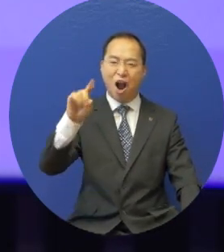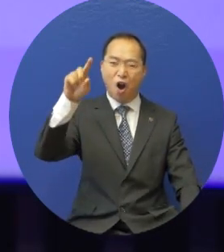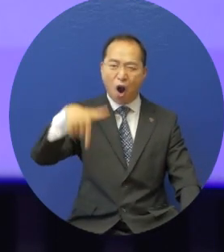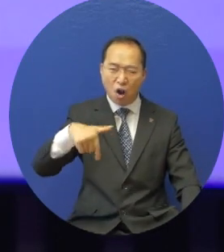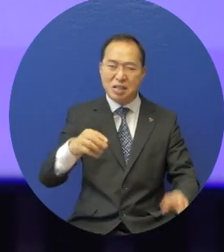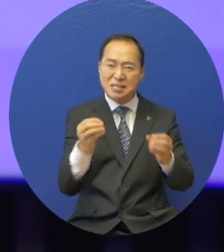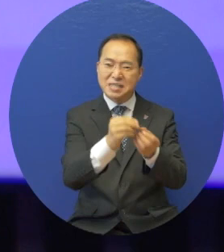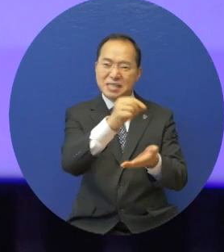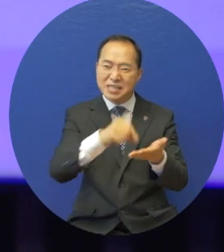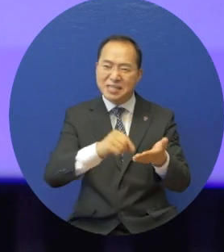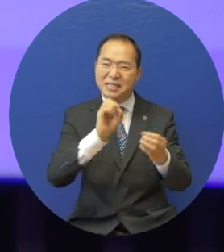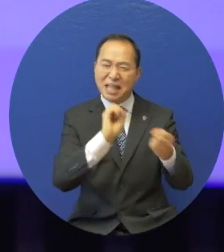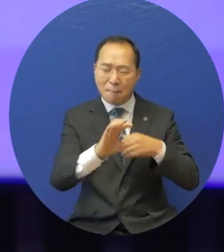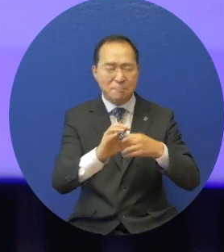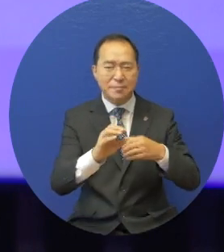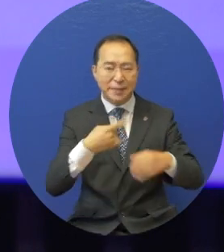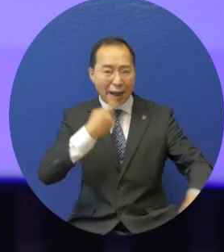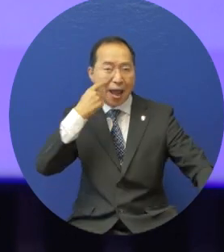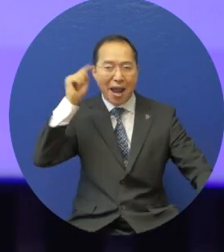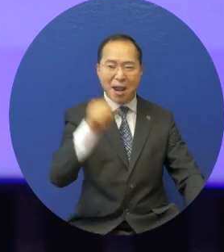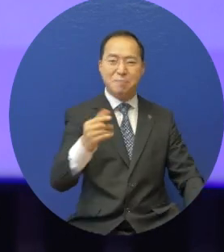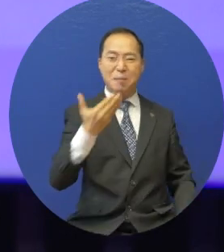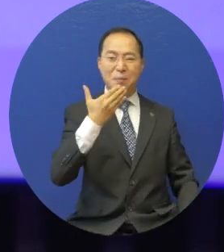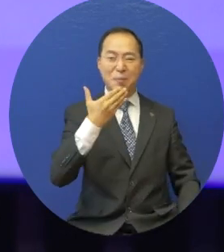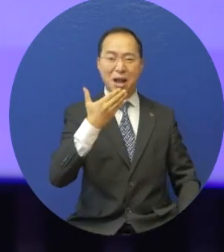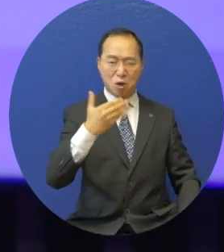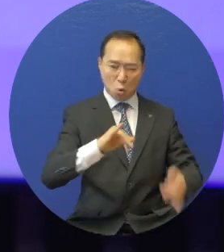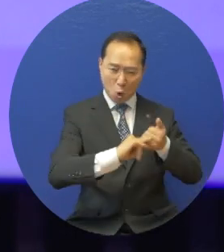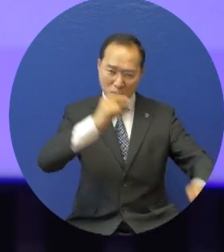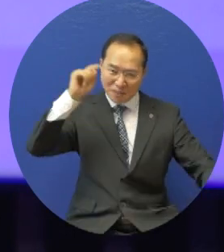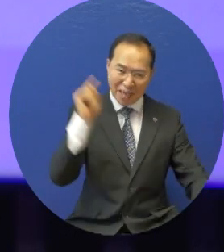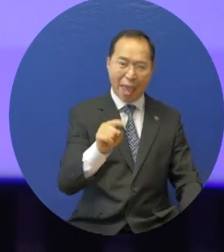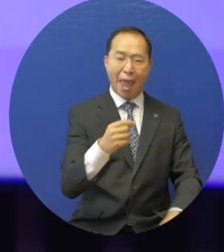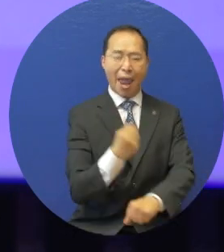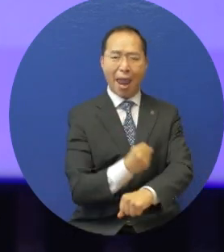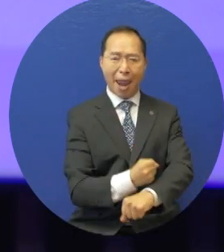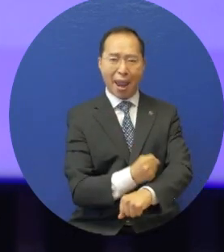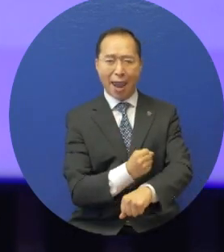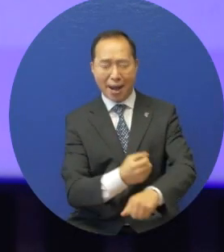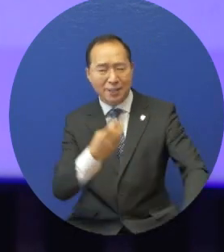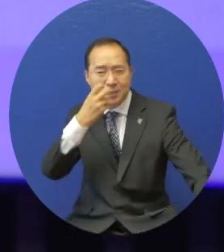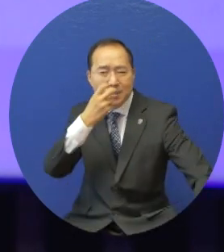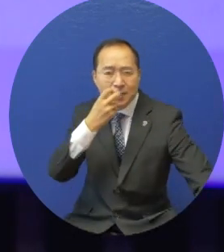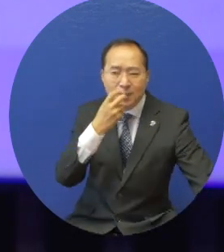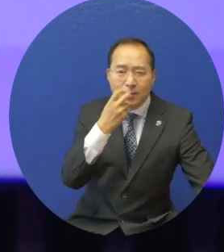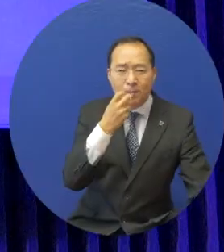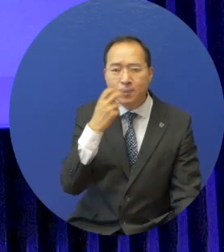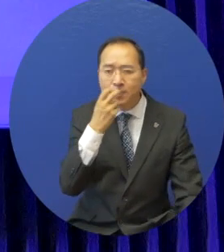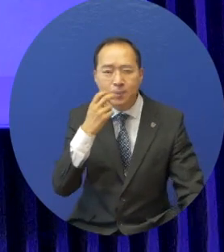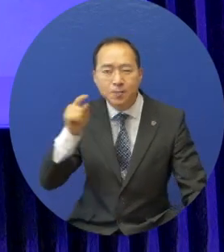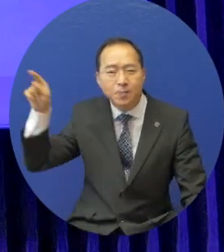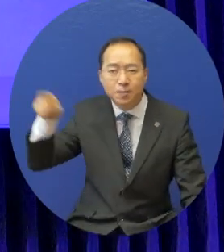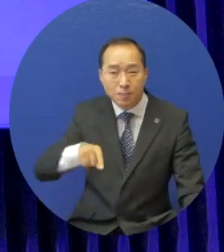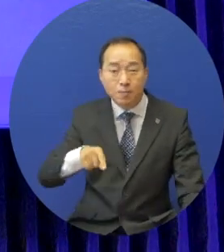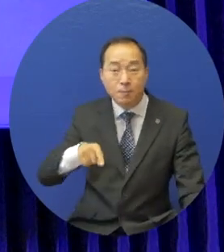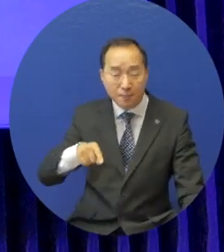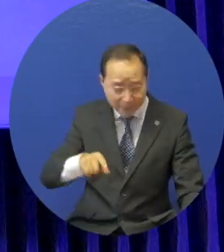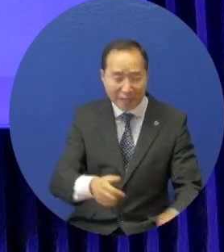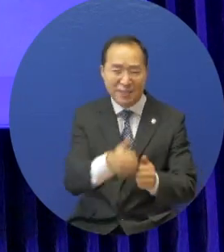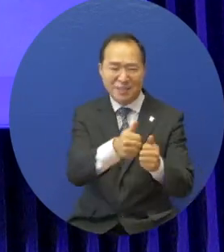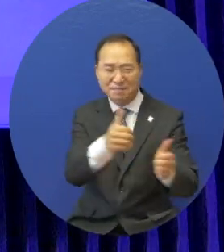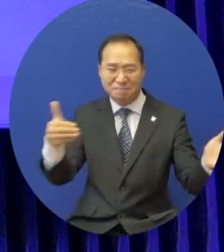중에 유광억이 쓴 답지가 무엇인지를 대신 작성해 준 답지를 꼭 찾아내고 말 거야 라고 하고 호언장담을 하고